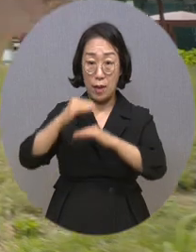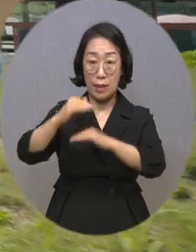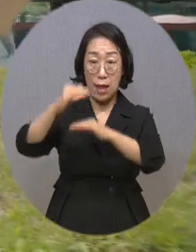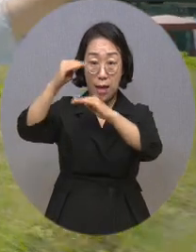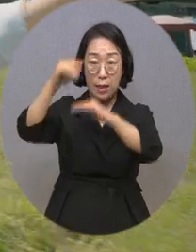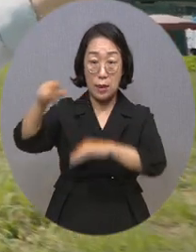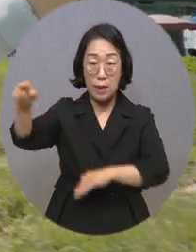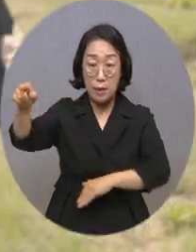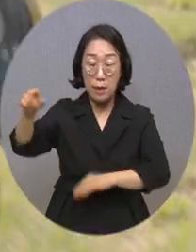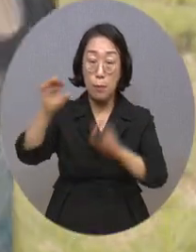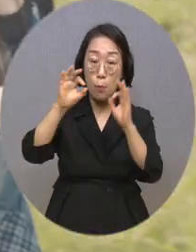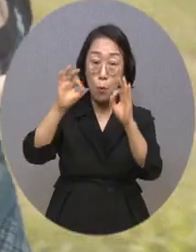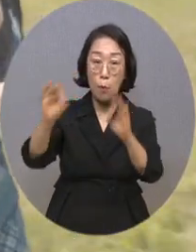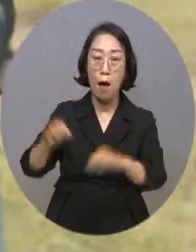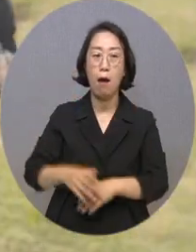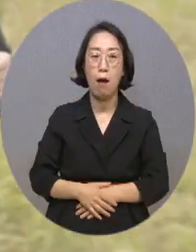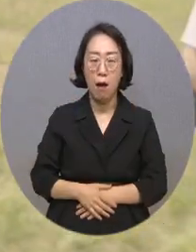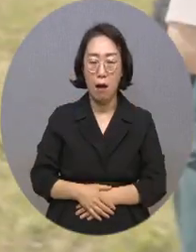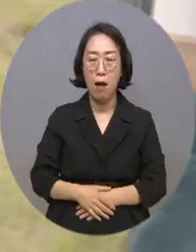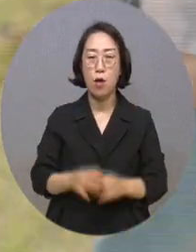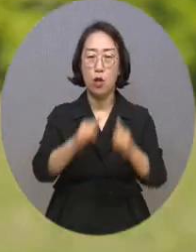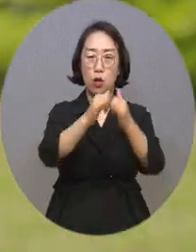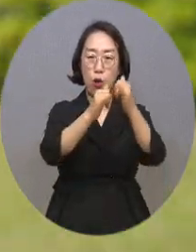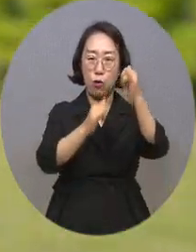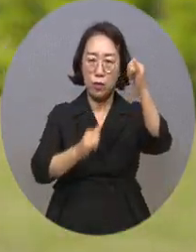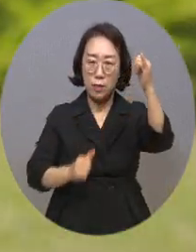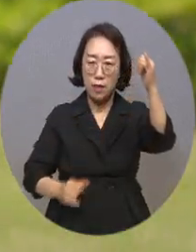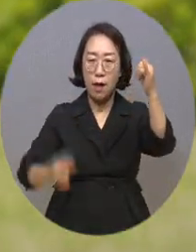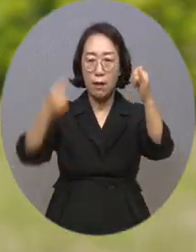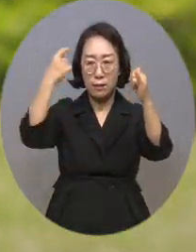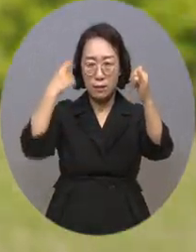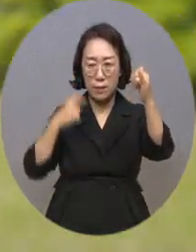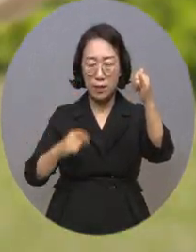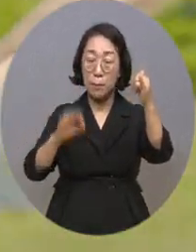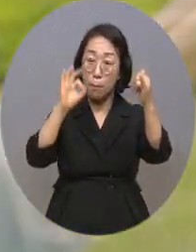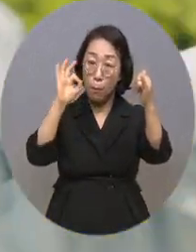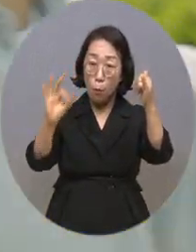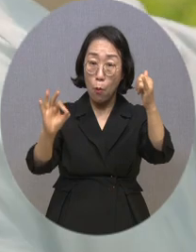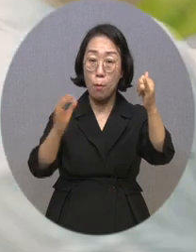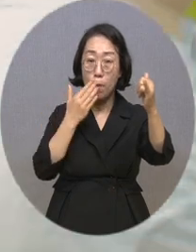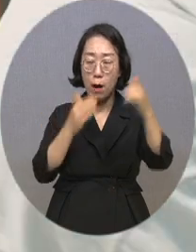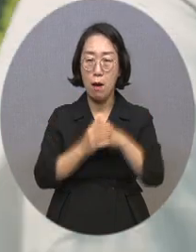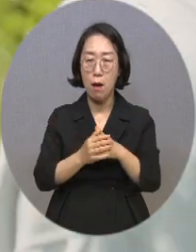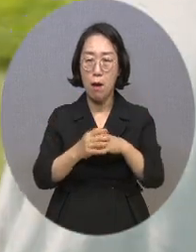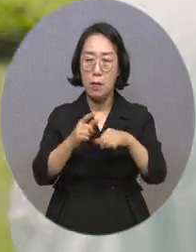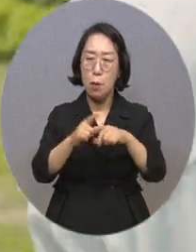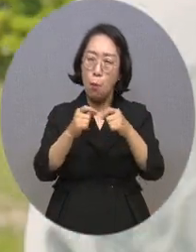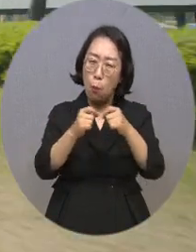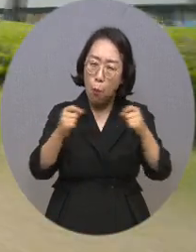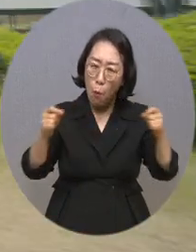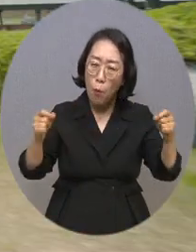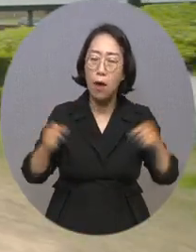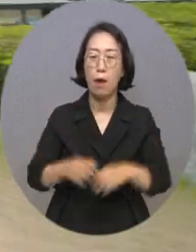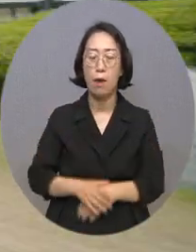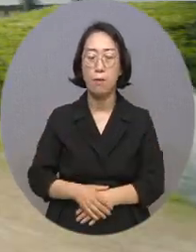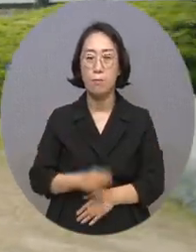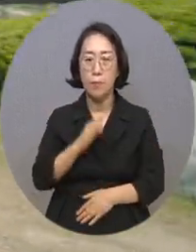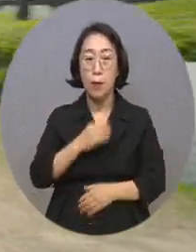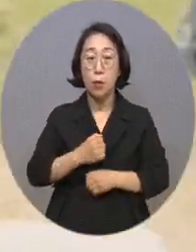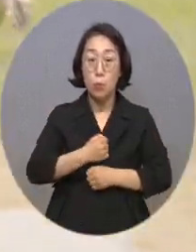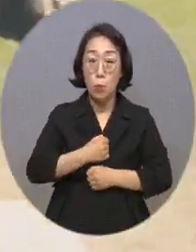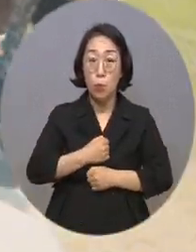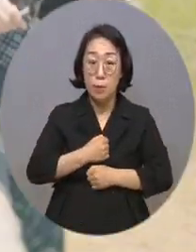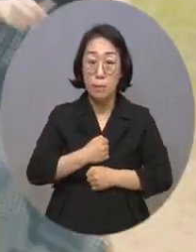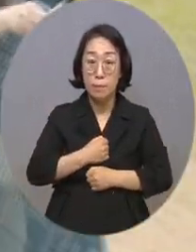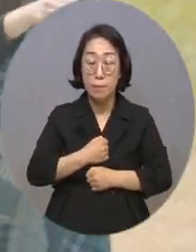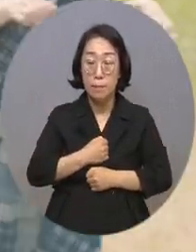여러분들. 그리고 계단을 딱 보시면 딱 봐도 아 역사의 흐름이 느껴지잖아요. 네 맞습니다. 네, 맞습니다. 세월이 느껴지고. 맞습니다. 네. 조심.